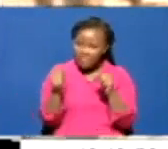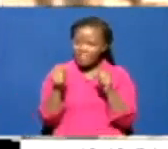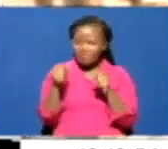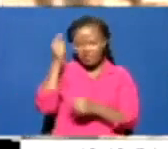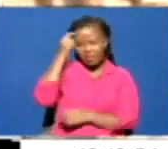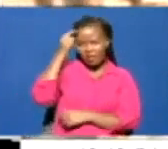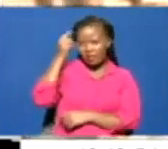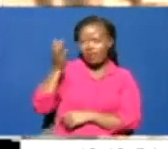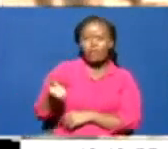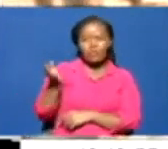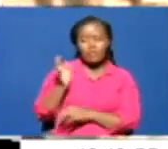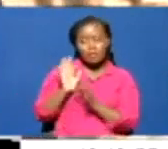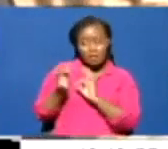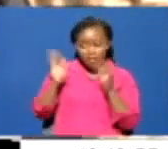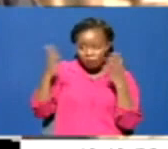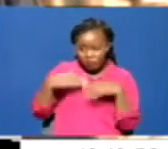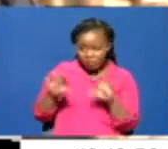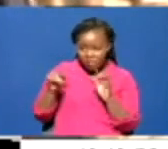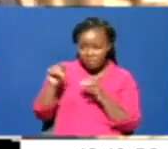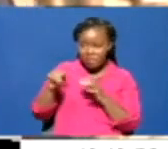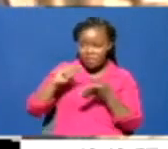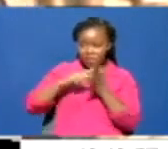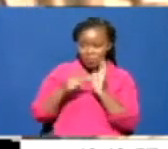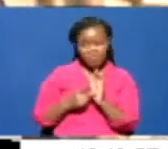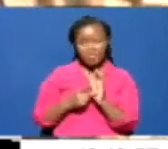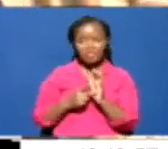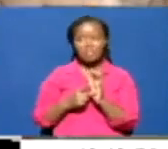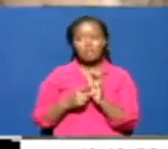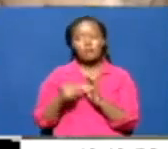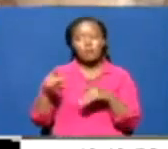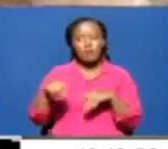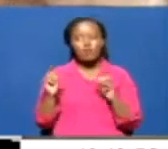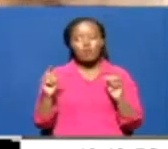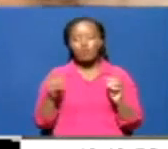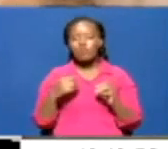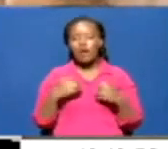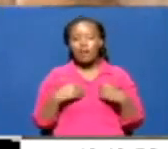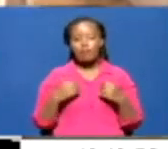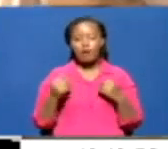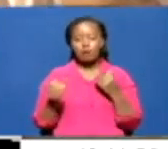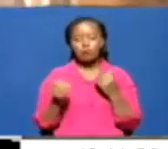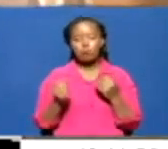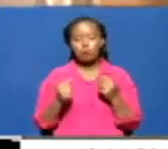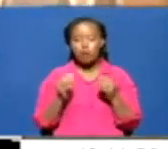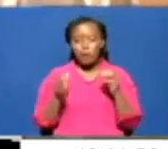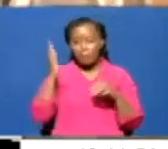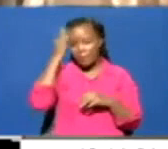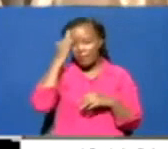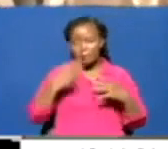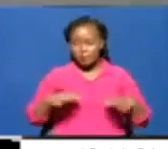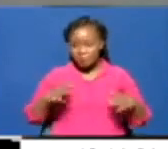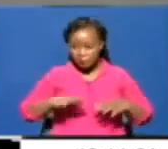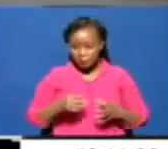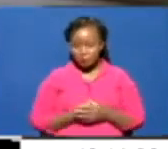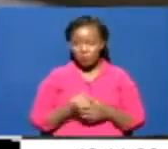ya kwamba akiumaliza mileage itakuwa ni ya yule gavana wa kwanza. Shilingi milioni 25 iliyotengewa mradi huo